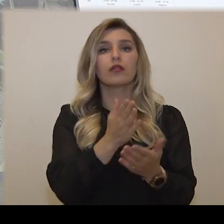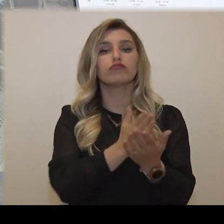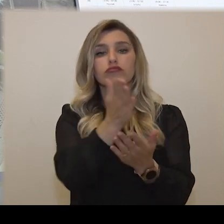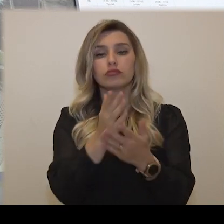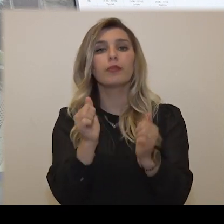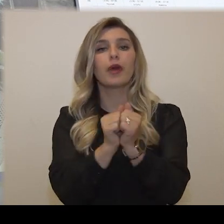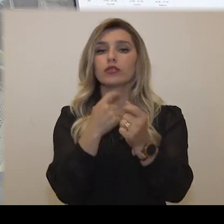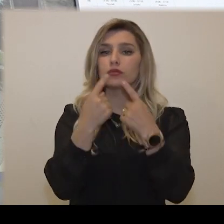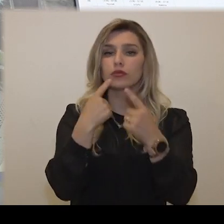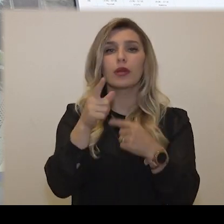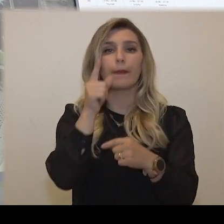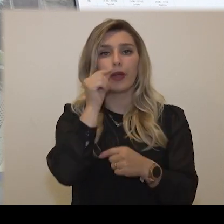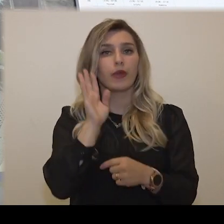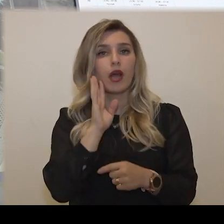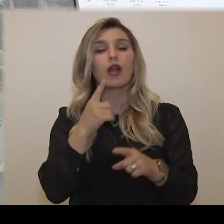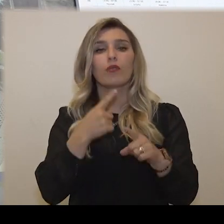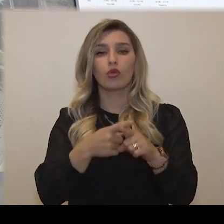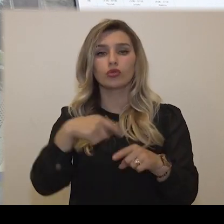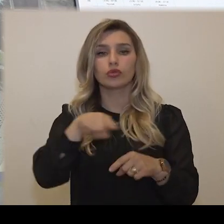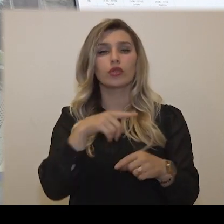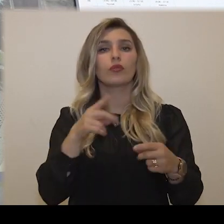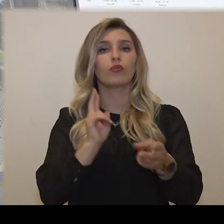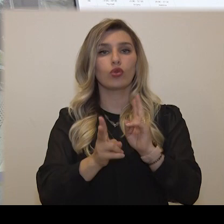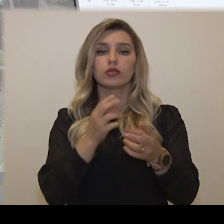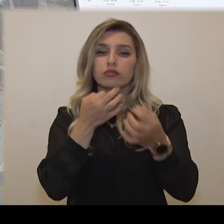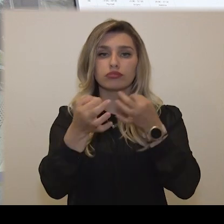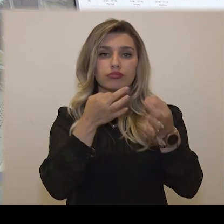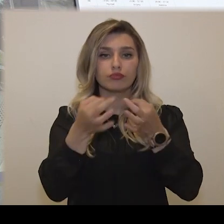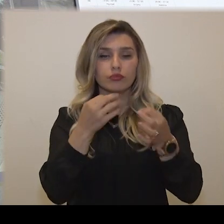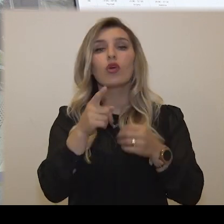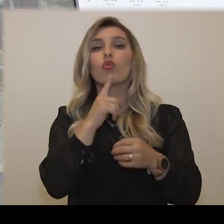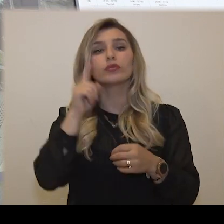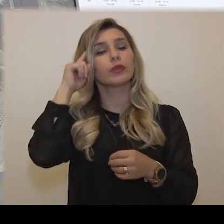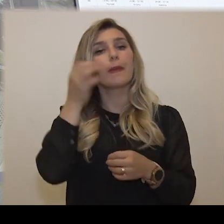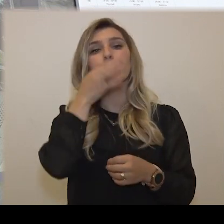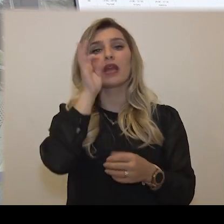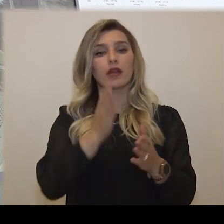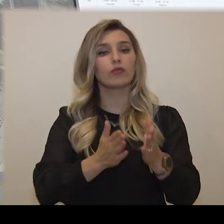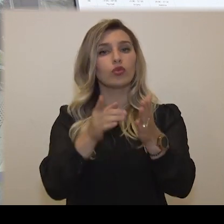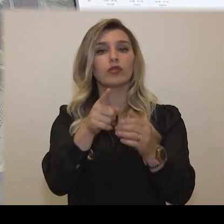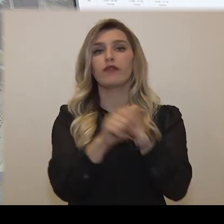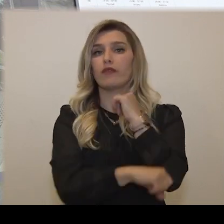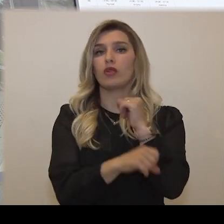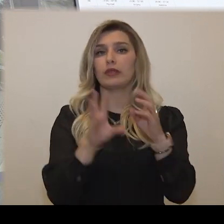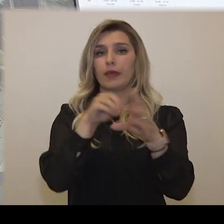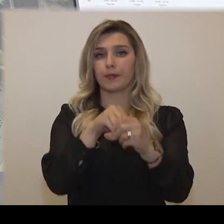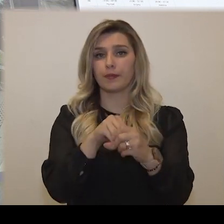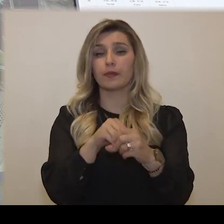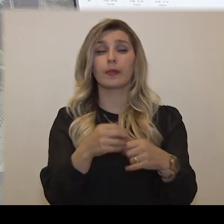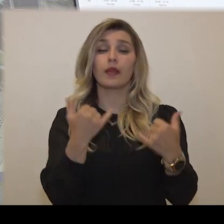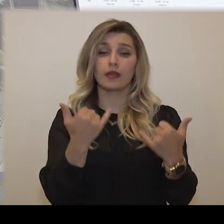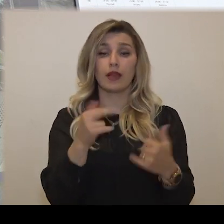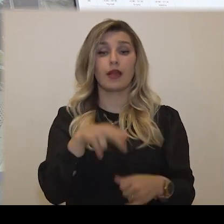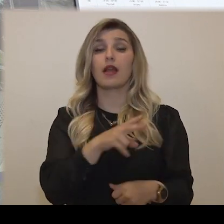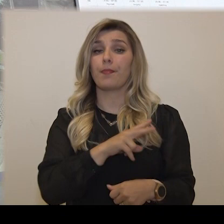me prindrit, me ekipin vlerësues që janë brenda qendrës burimore, për edhe jashtë saj. Por edhe kemi fëmijë me dëmtimet shumë